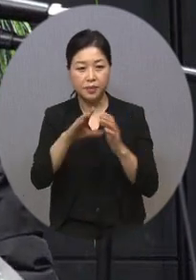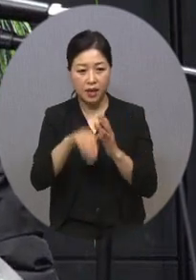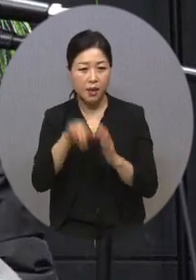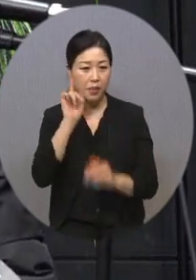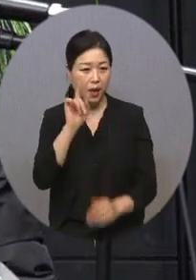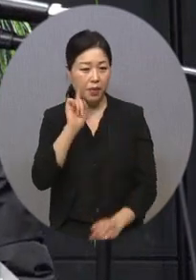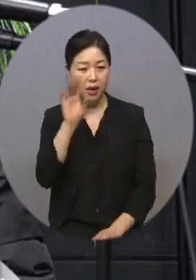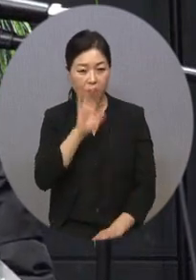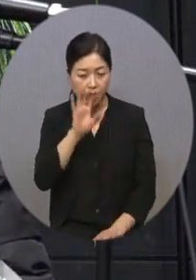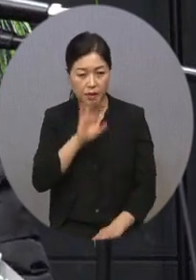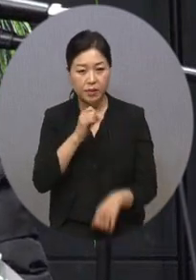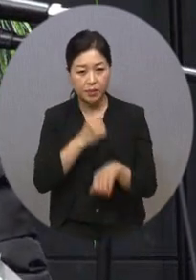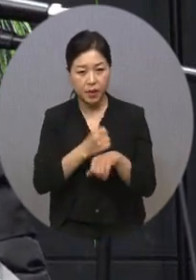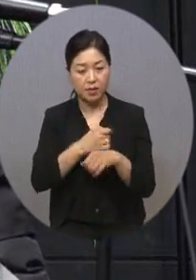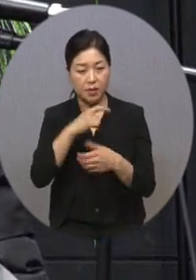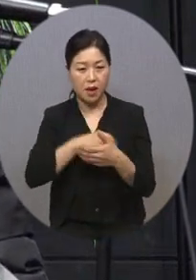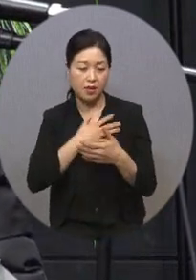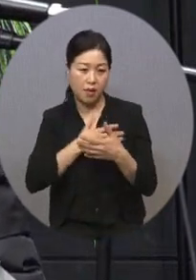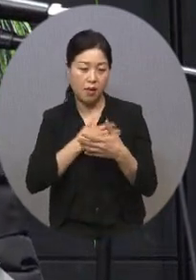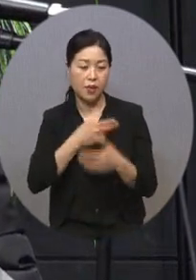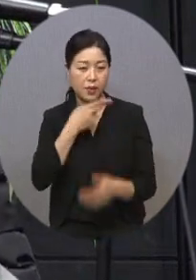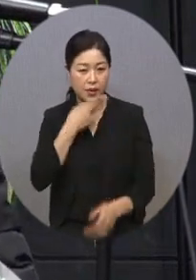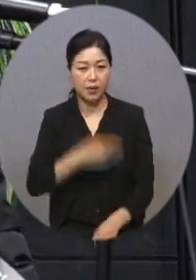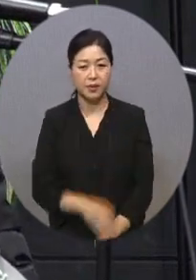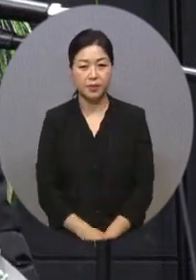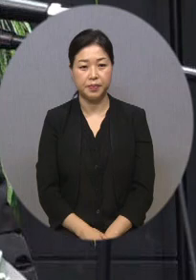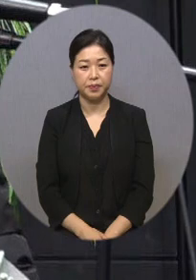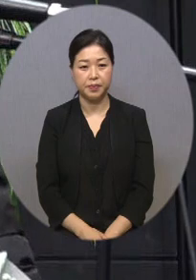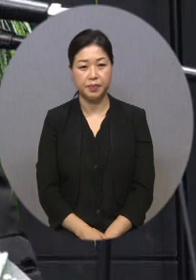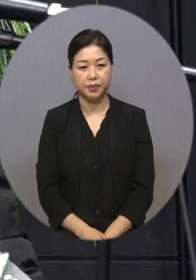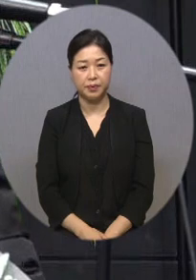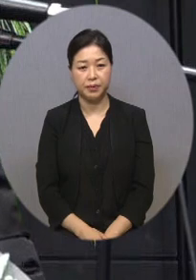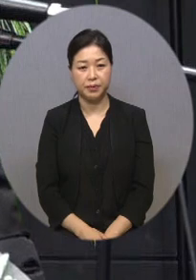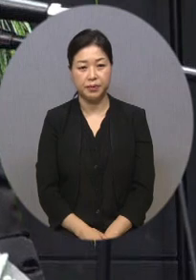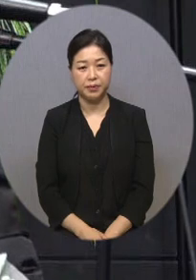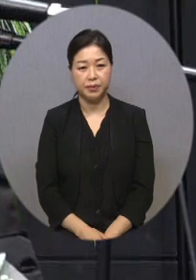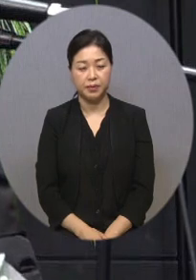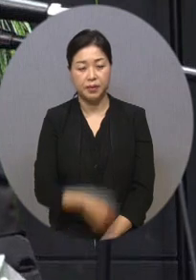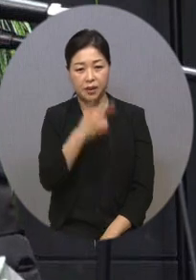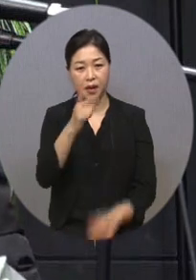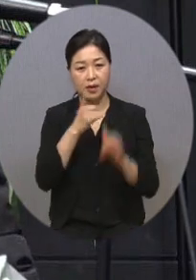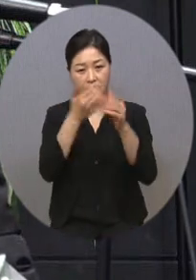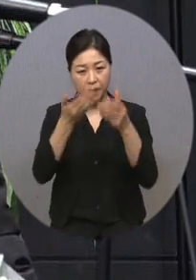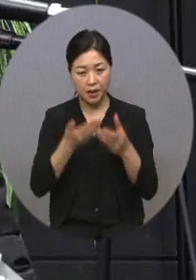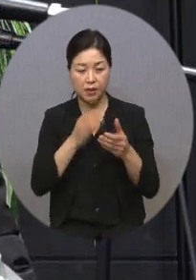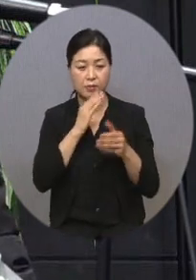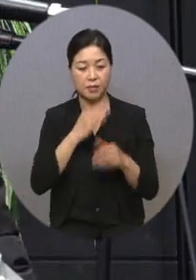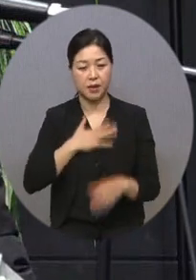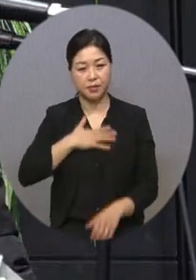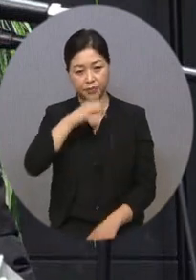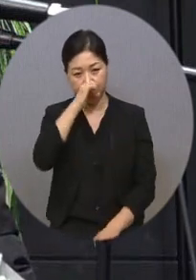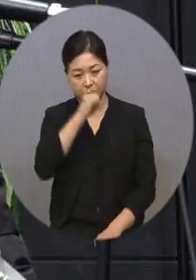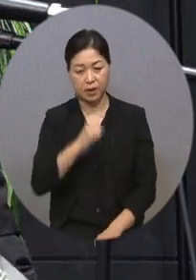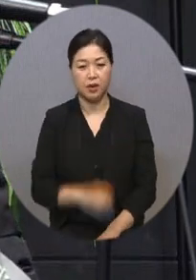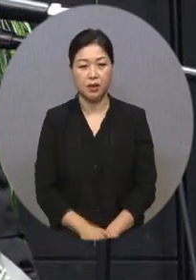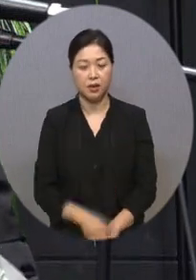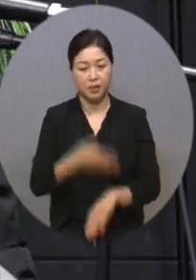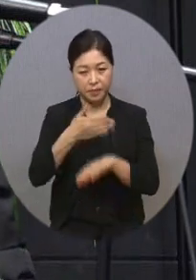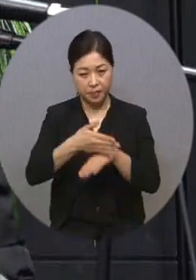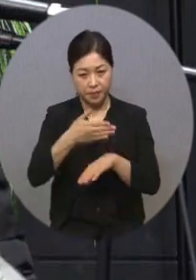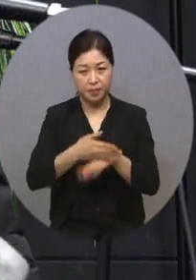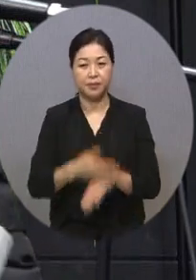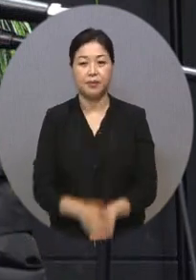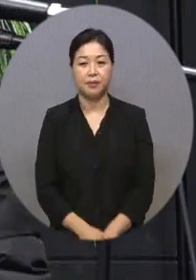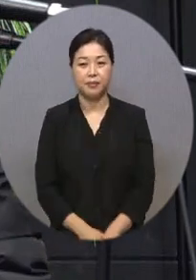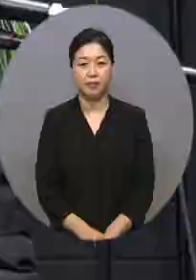연습을 해서 떨리지는 않았습니다. 대상까지 받게 되어 기분이 좋습니다. 감사합니다.